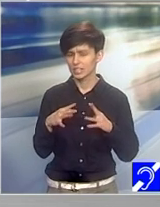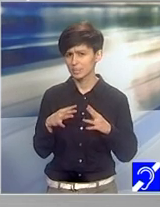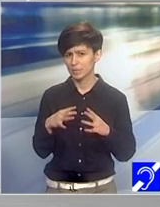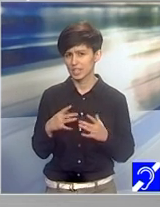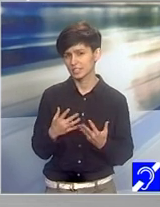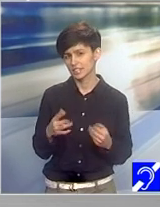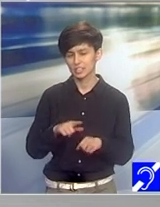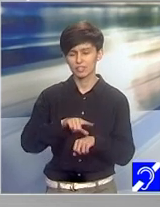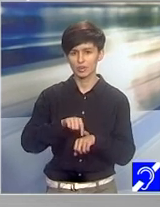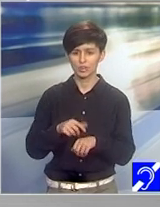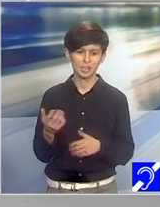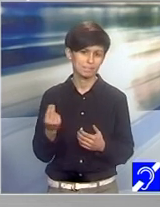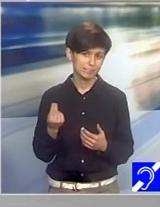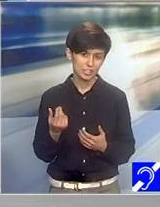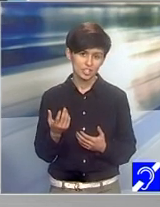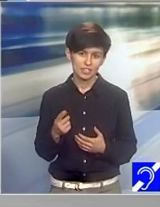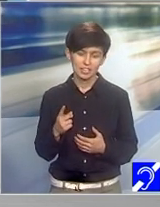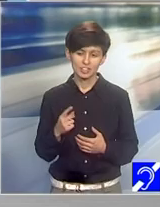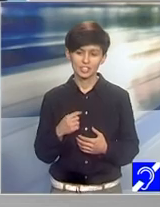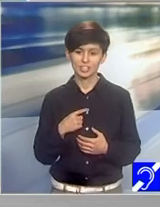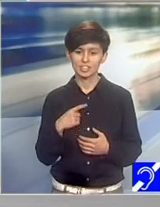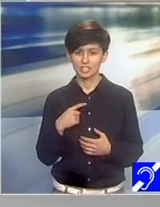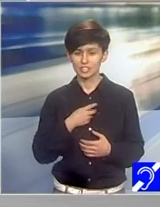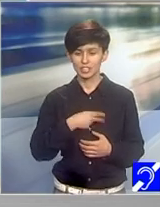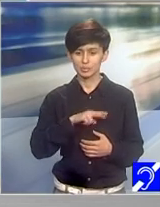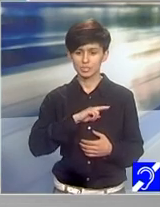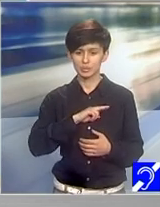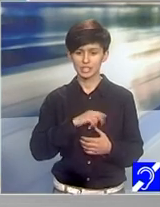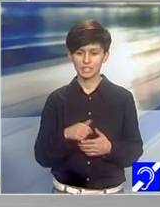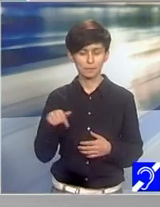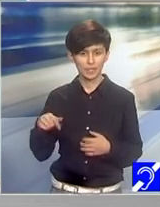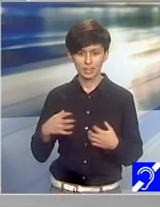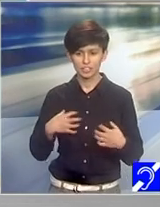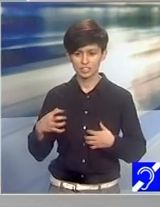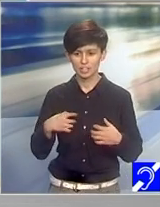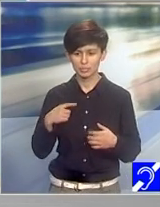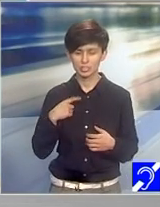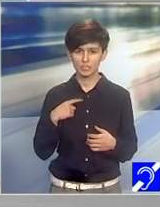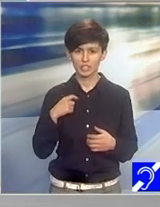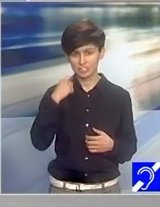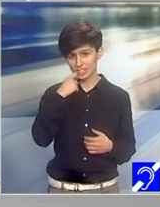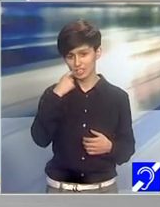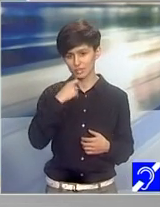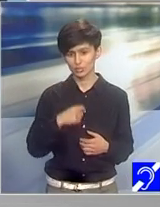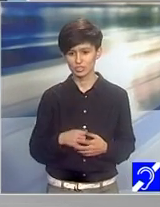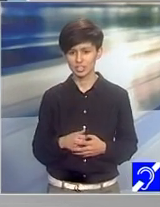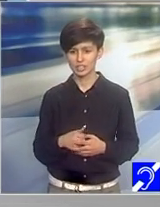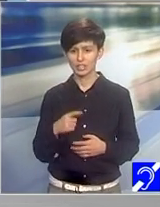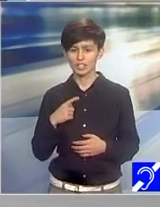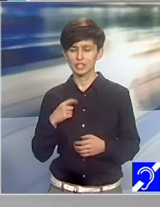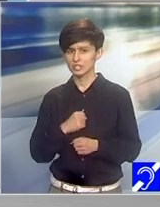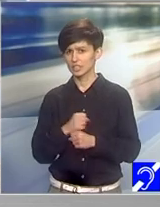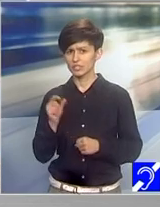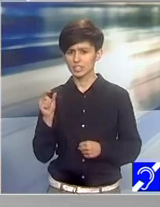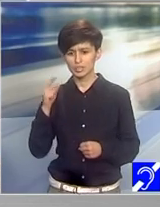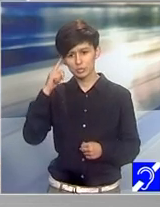puteți imagina, că e o responsabilitate. Și trebuie să spunem că acest muzeu este în Cluj-Napoca. Este pe Valea Soconului. Da, cred că e prea puțin cunoscut, după